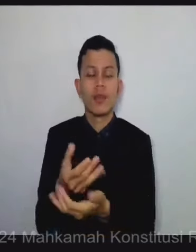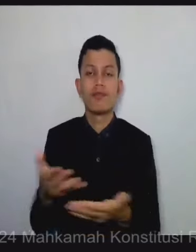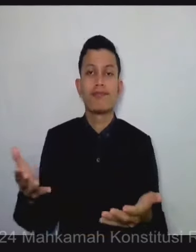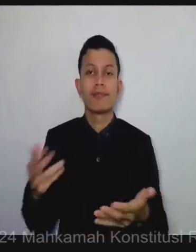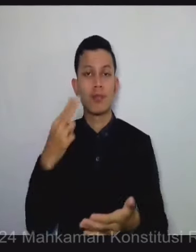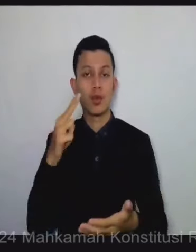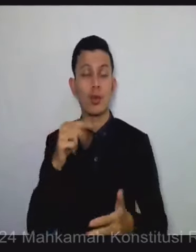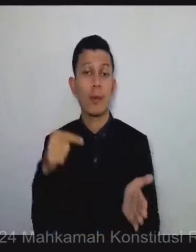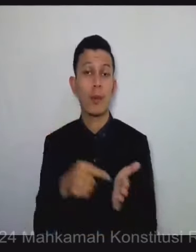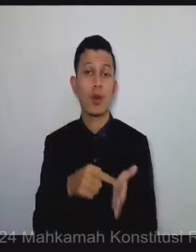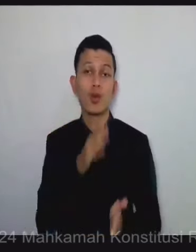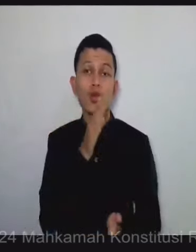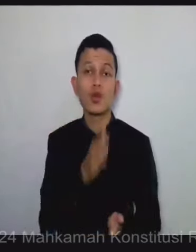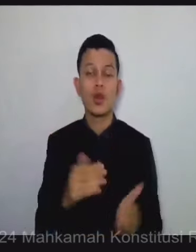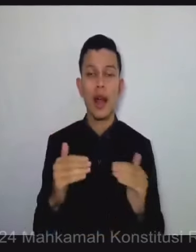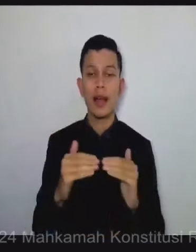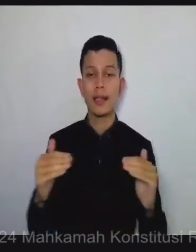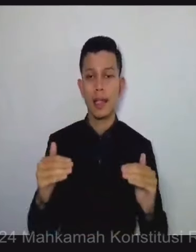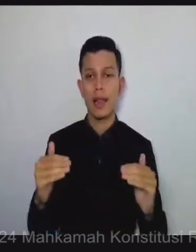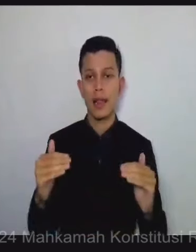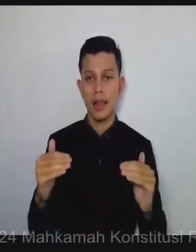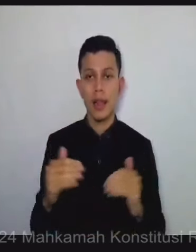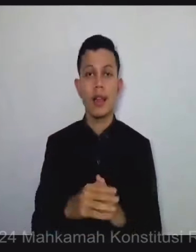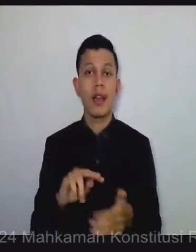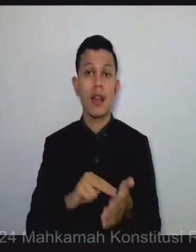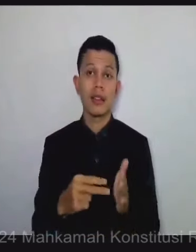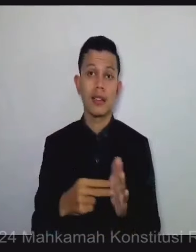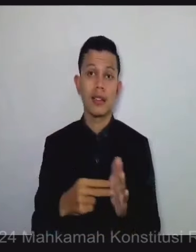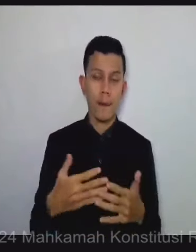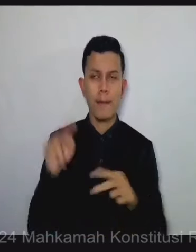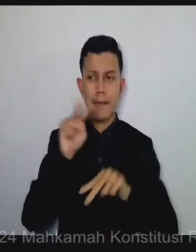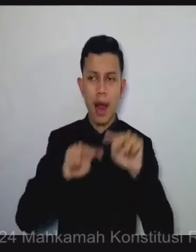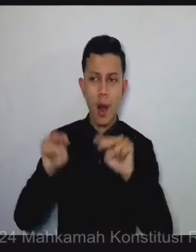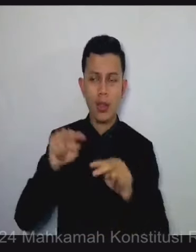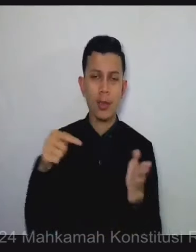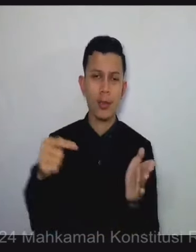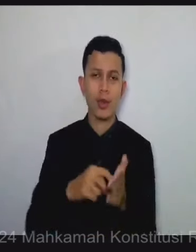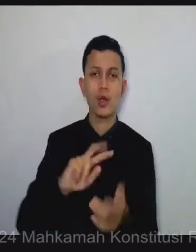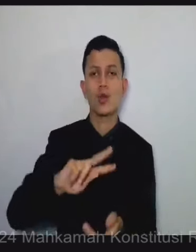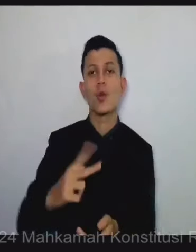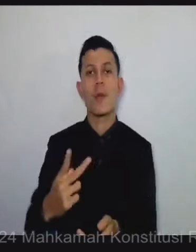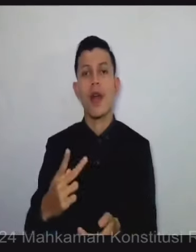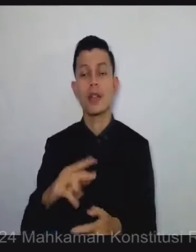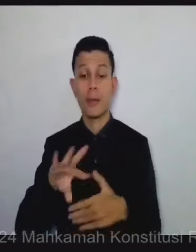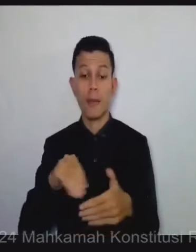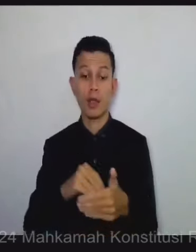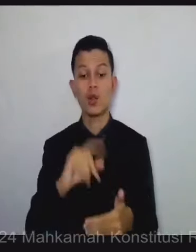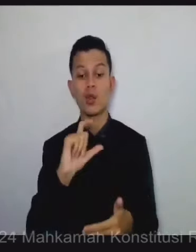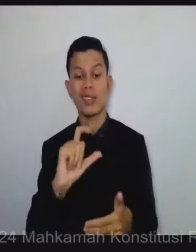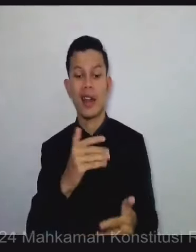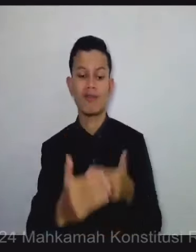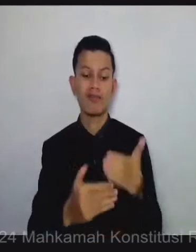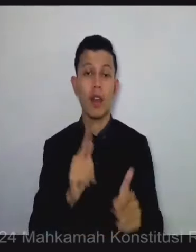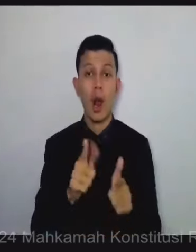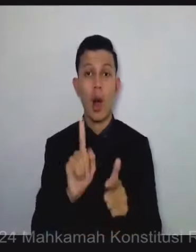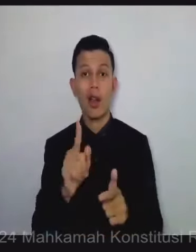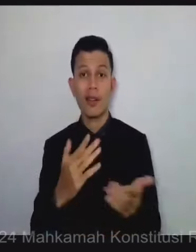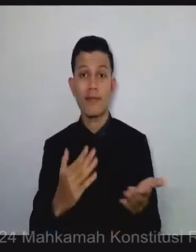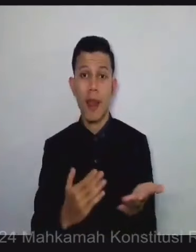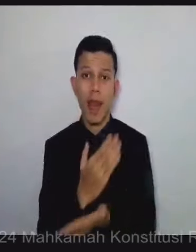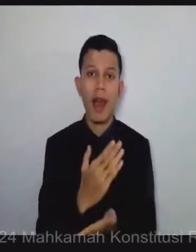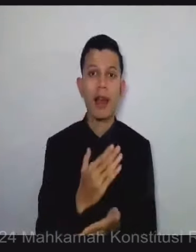berintegritas maka perlu dilakukan perubahan mendasar pengaturan tentang pengawasan Pemilu termasuk tata cara penindakannya jika terjadi pelanggaran pada setiap